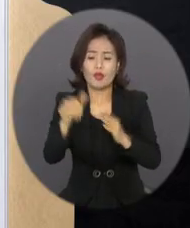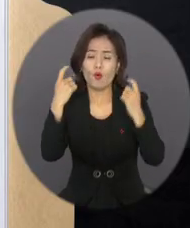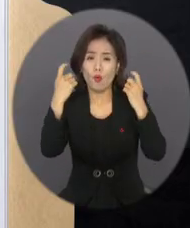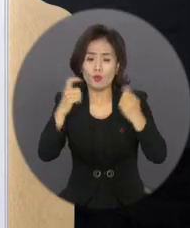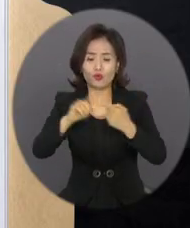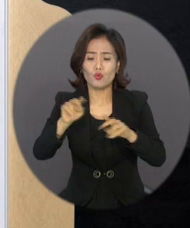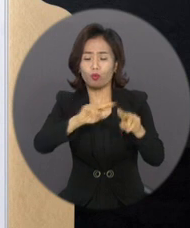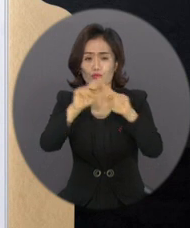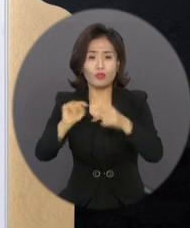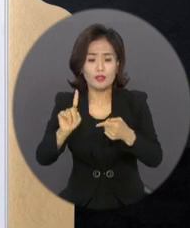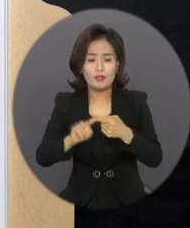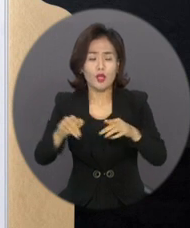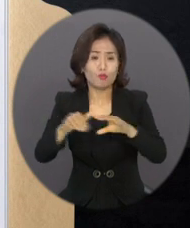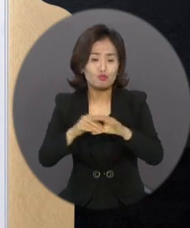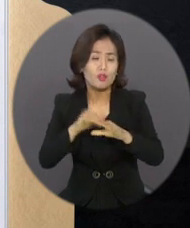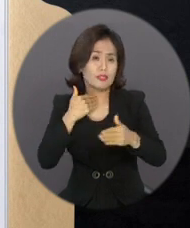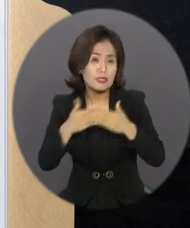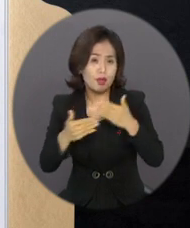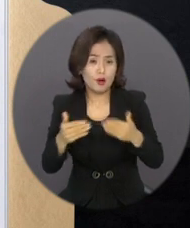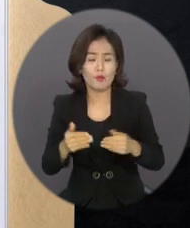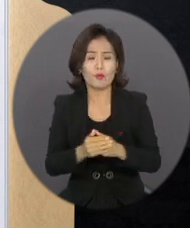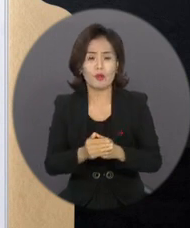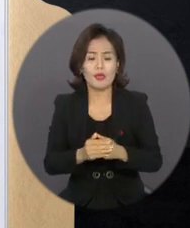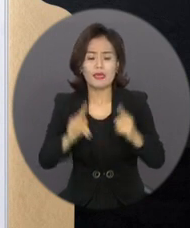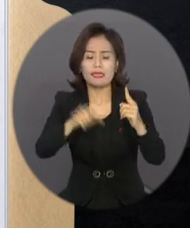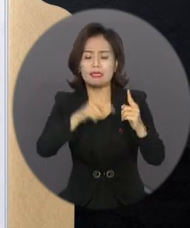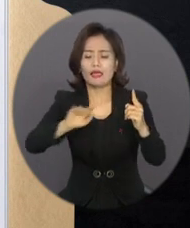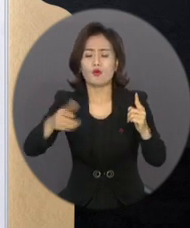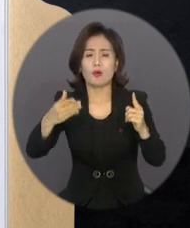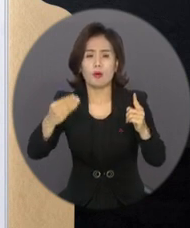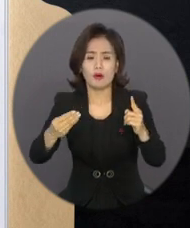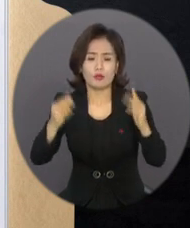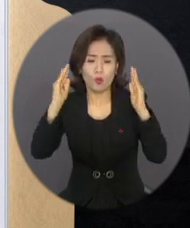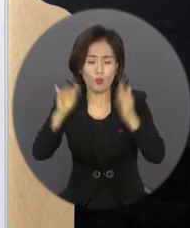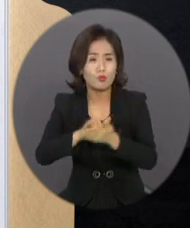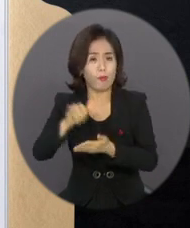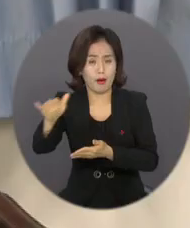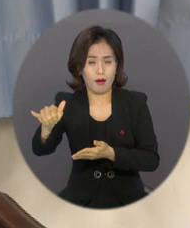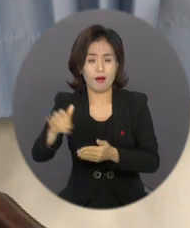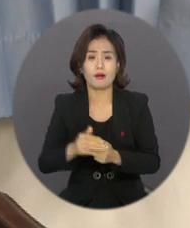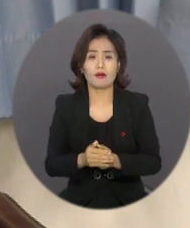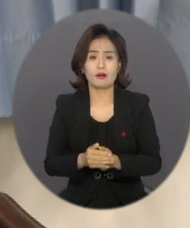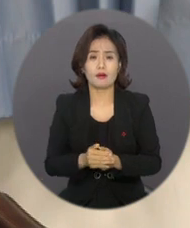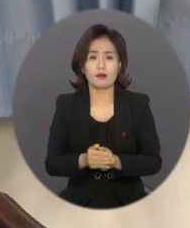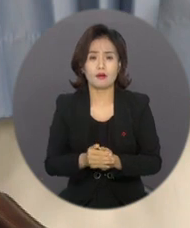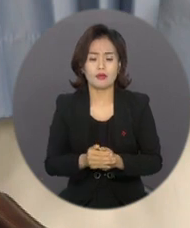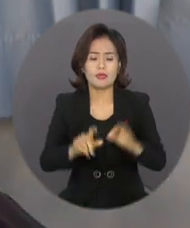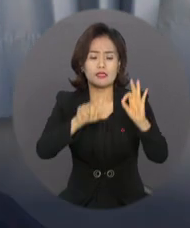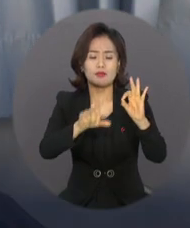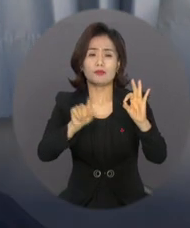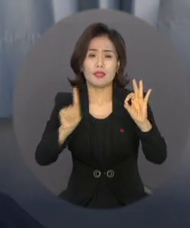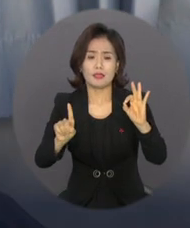어학과 문화체험 홈스테이 등 1인당 900여만 원 상당의 연수를 떠나는 겁니다 10대 1은 높은